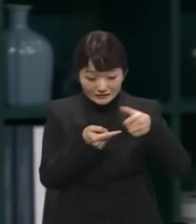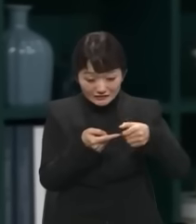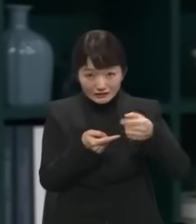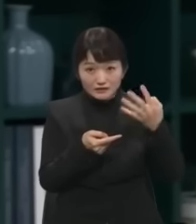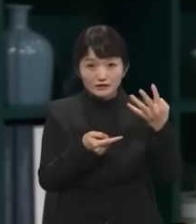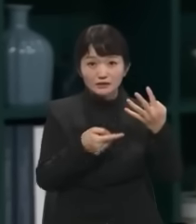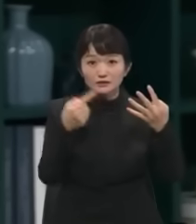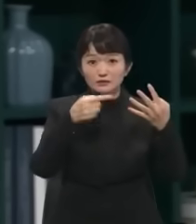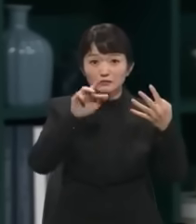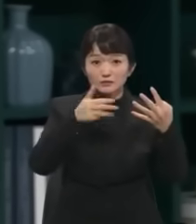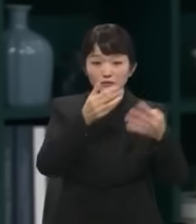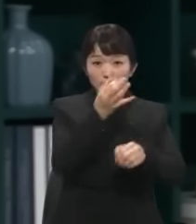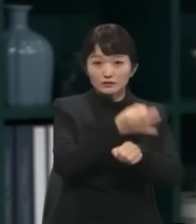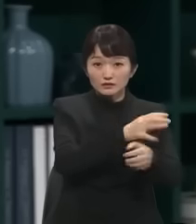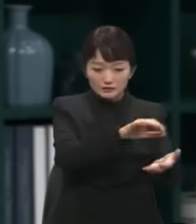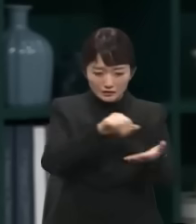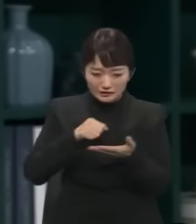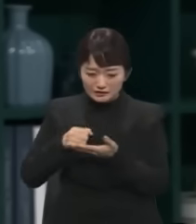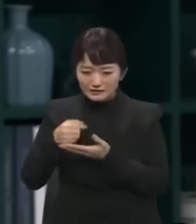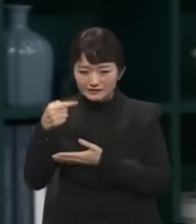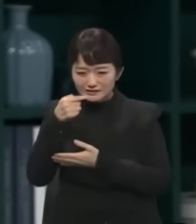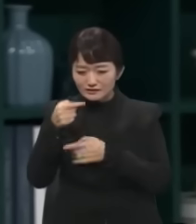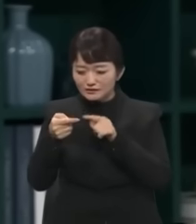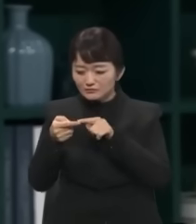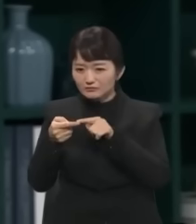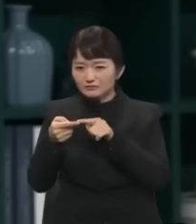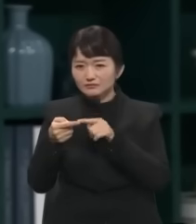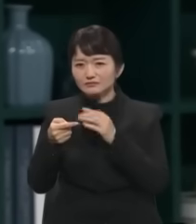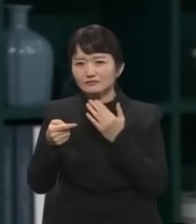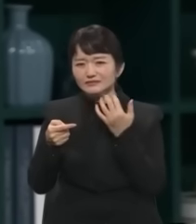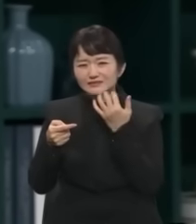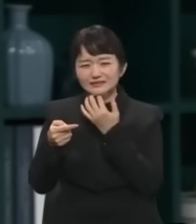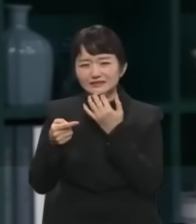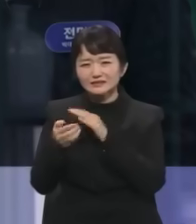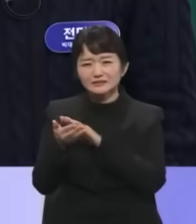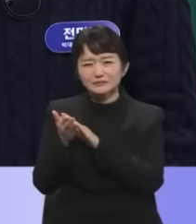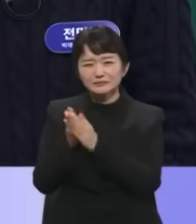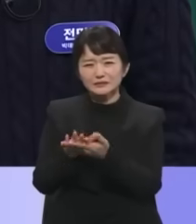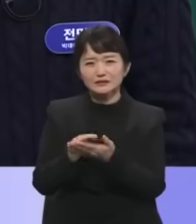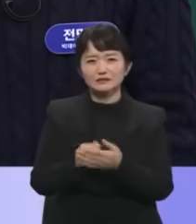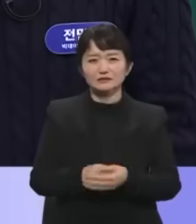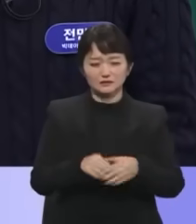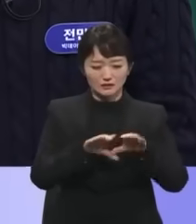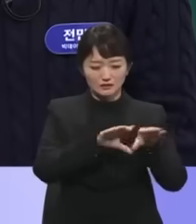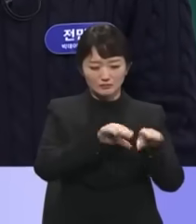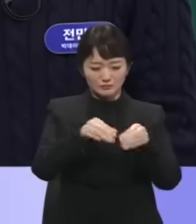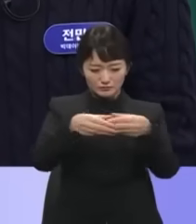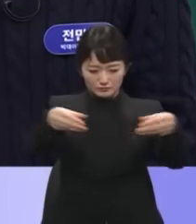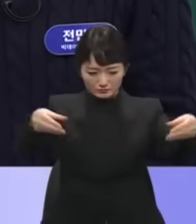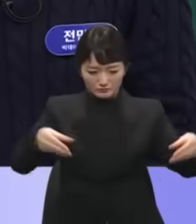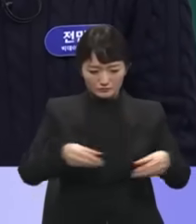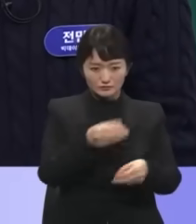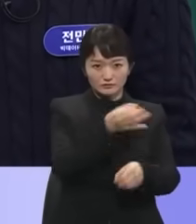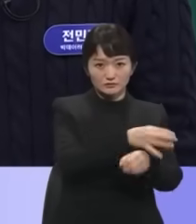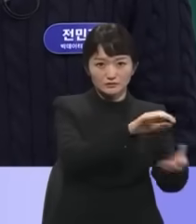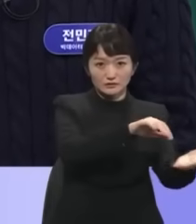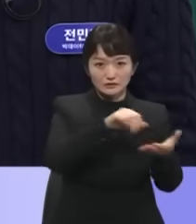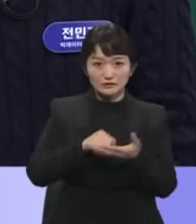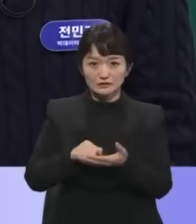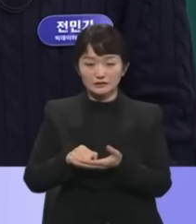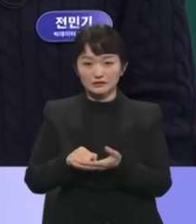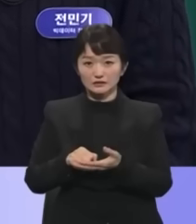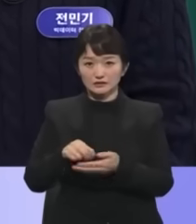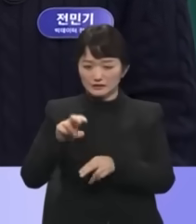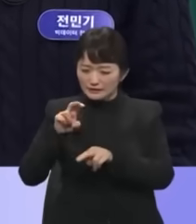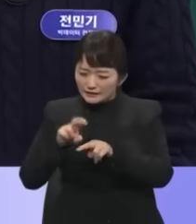1,800원이다 샀더니 네. 칫솔모가 파랗게 물들더라 이런 반응. 아이고. 예. 매트리스를 샀는데 방석이 2개 왔다. 아.